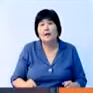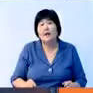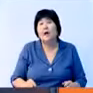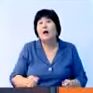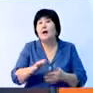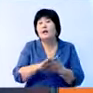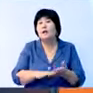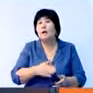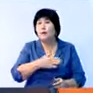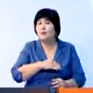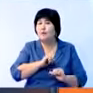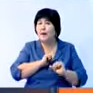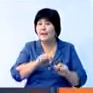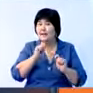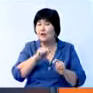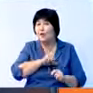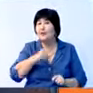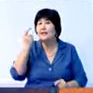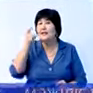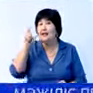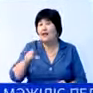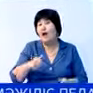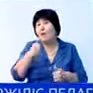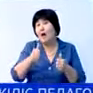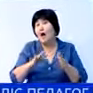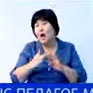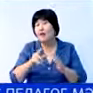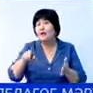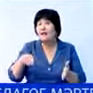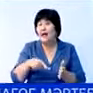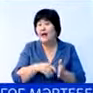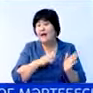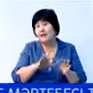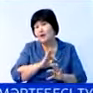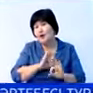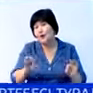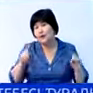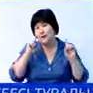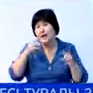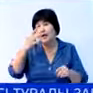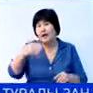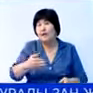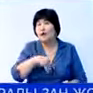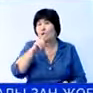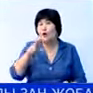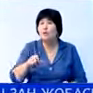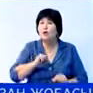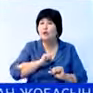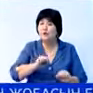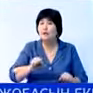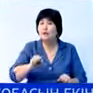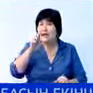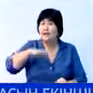Жалғастырайық. Жомарт жүрек сыйлығы өз иелерін тапты. Байқаудың аудандық қалалық кезеңдерінде үздік деп танылған 40 үміткердің ішінде жомарттығымен